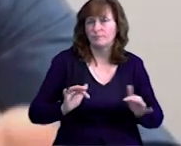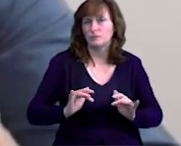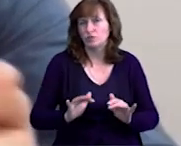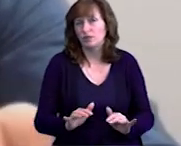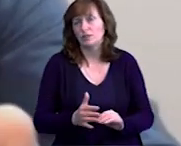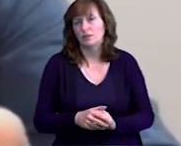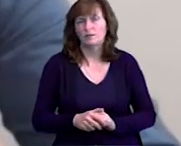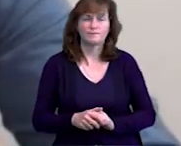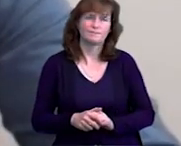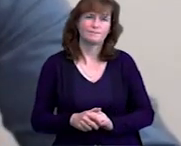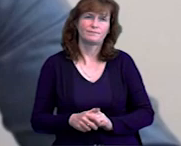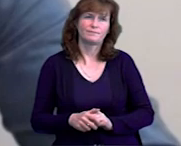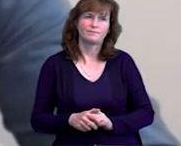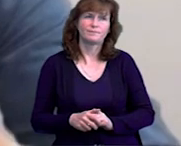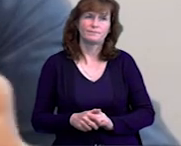пов'язані з отриманням там